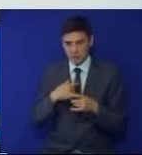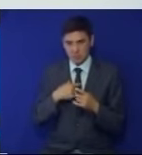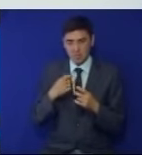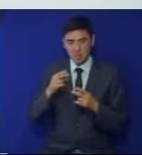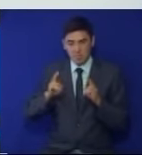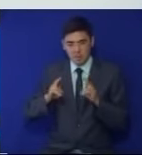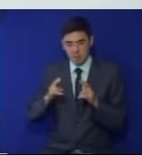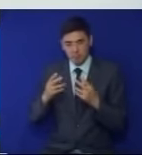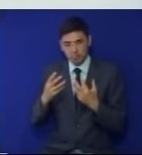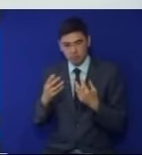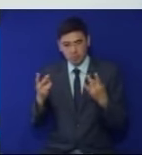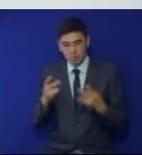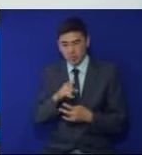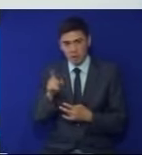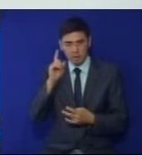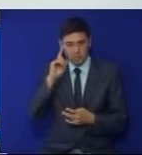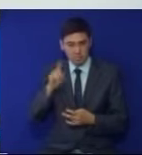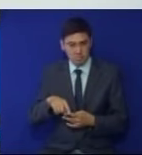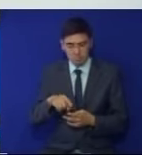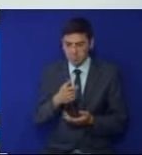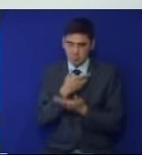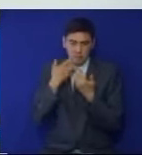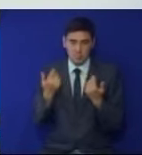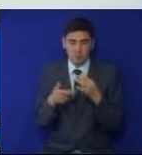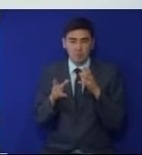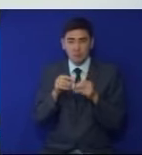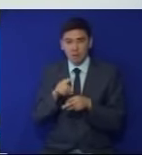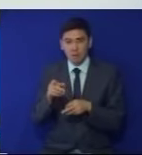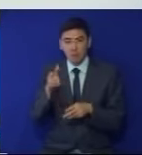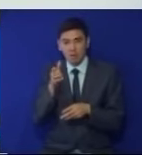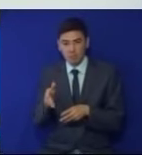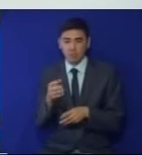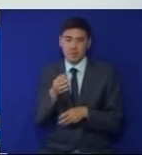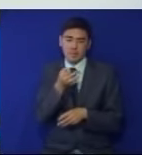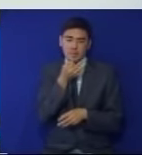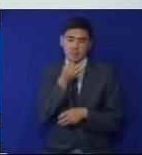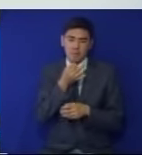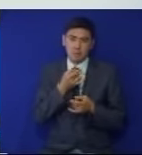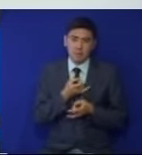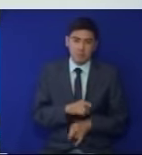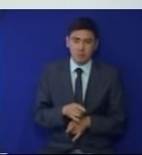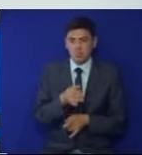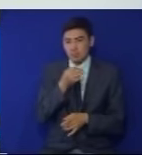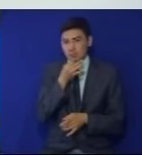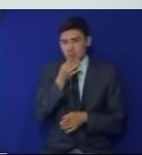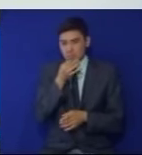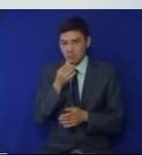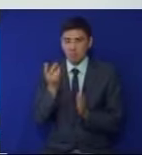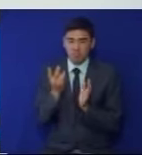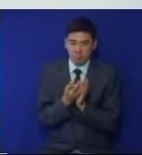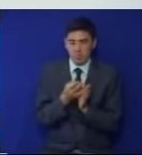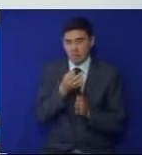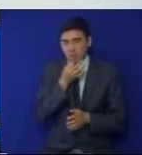ережелерін білмейді. Оның салдары қажетсіз жүктілік пен беделікке апарып соқтырады. Қала әкімінің орынбасары Надежда Шарованың төрағалығымен өткен